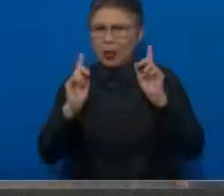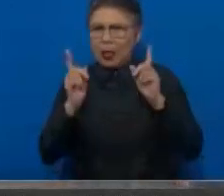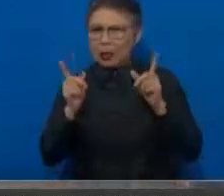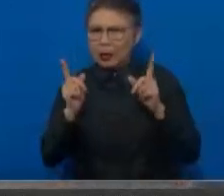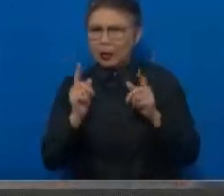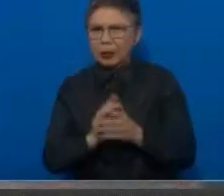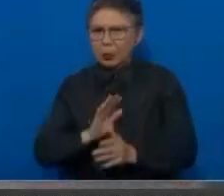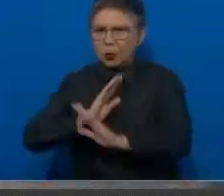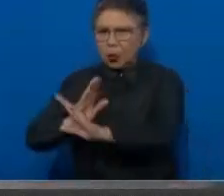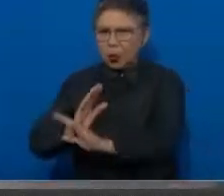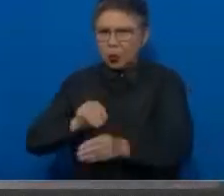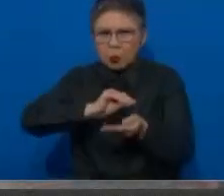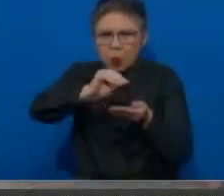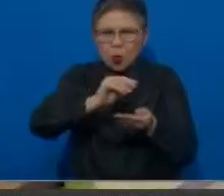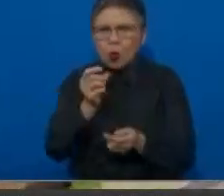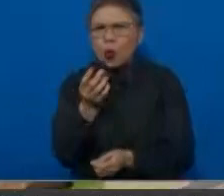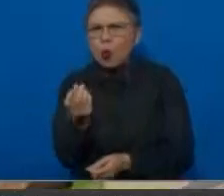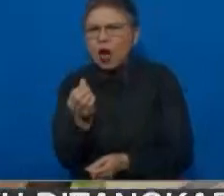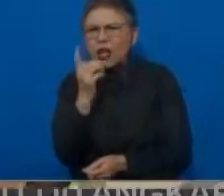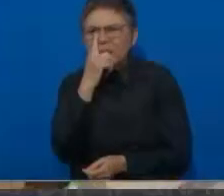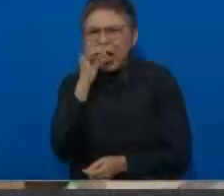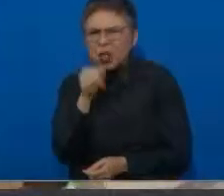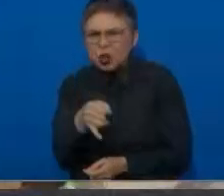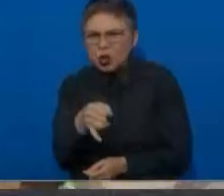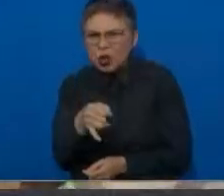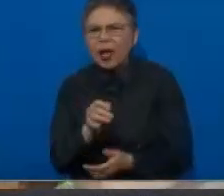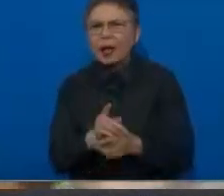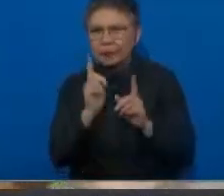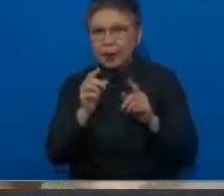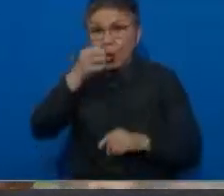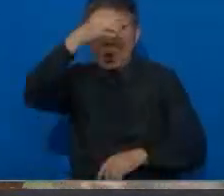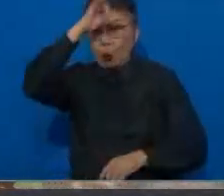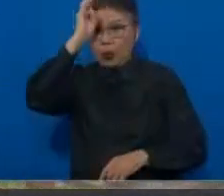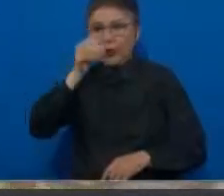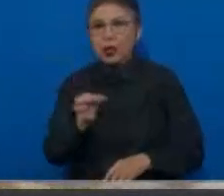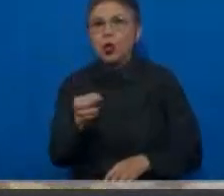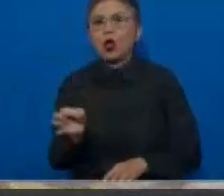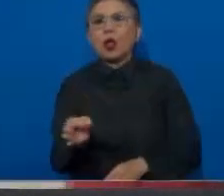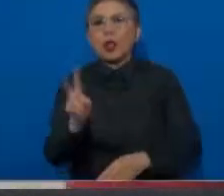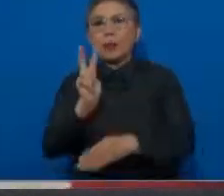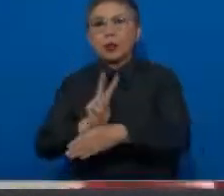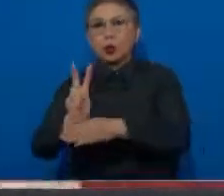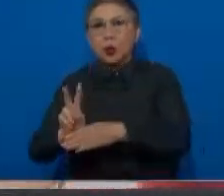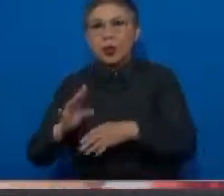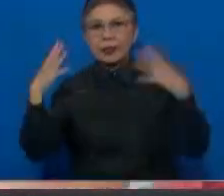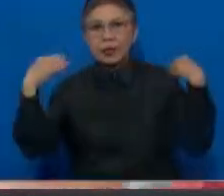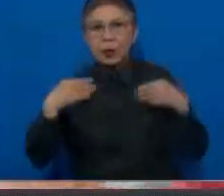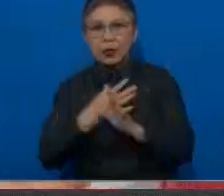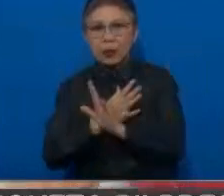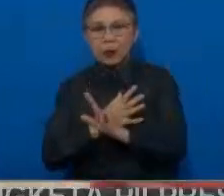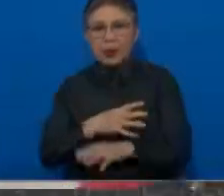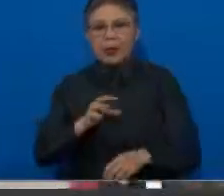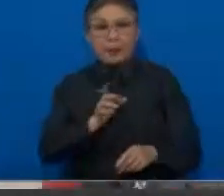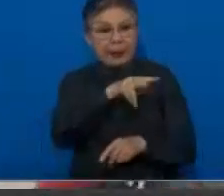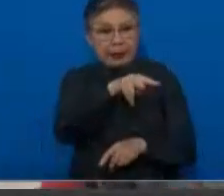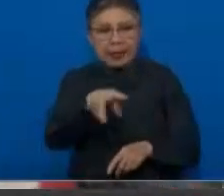Untuk mengantisipasi peredaran uang palsu jelang Hari Raya Idul Fitri, jajaran polisi Kota Pasuruan Jawa Timur merazia jasa penukar